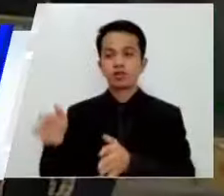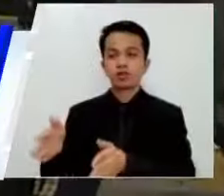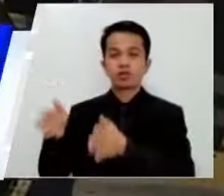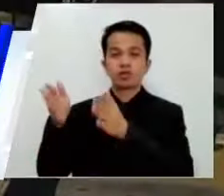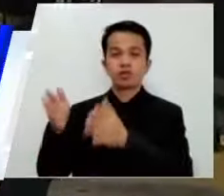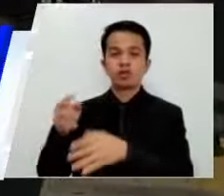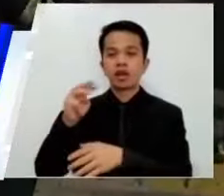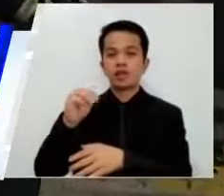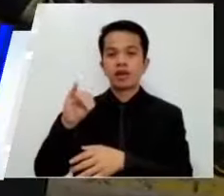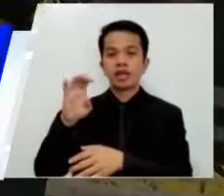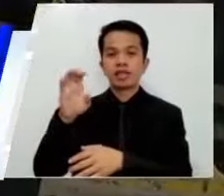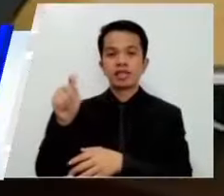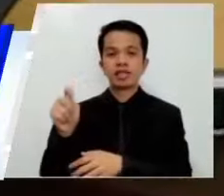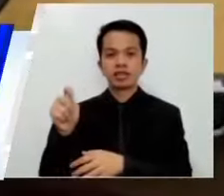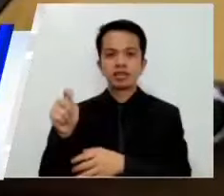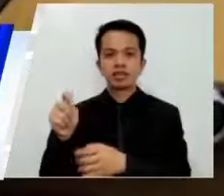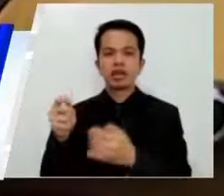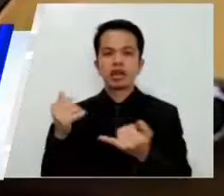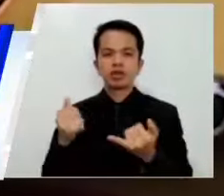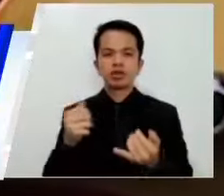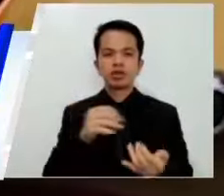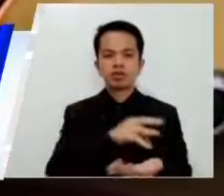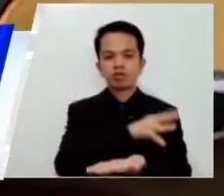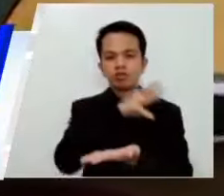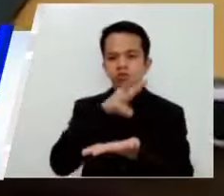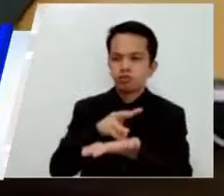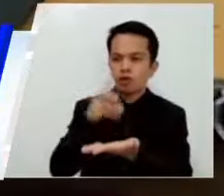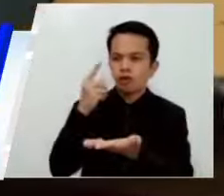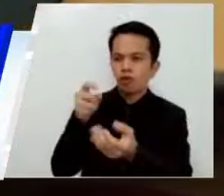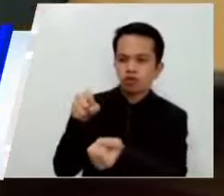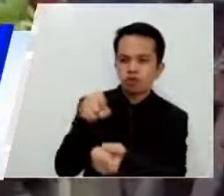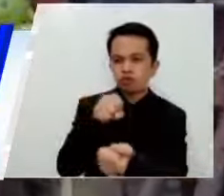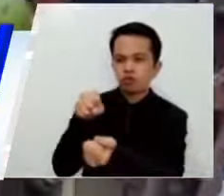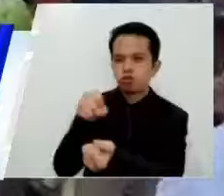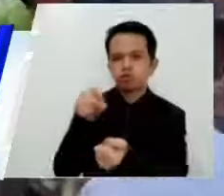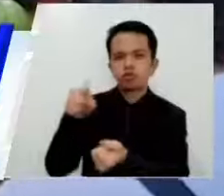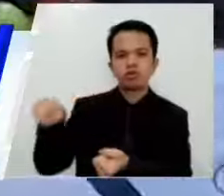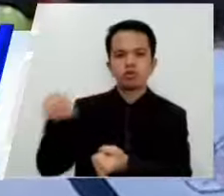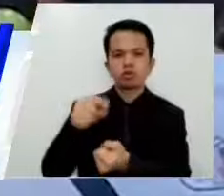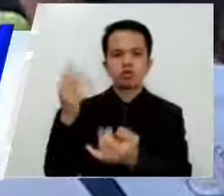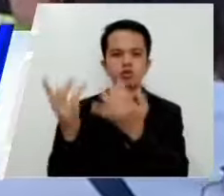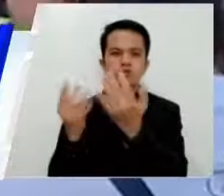na, pumuesto ang mga bumbero para upulahin ang nagngangalit na apoy.